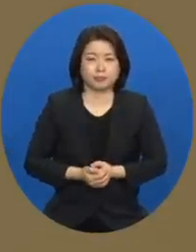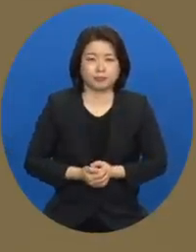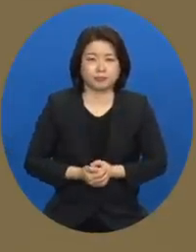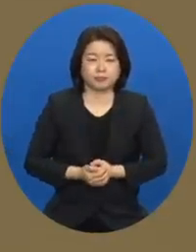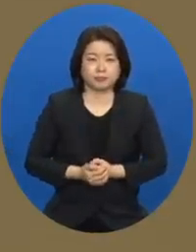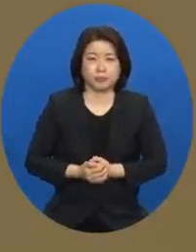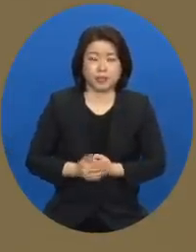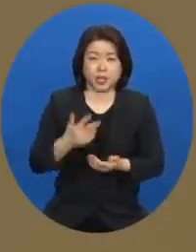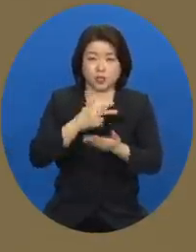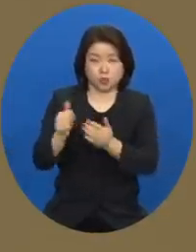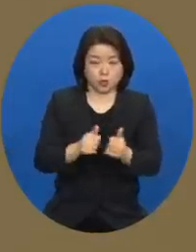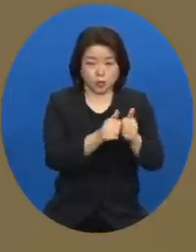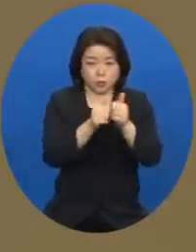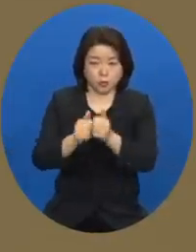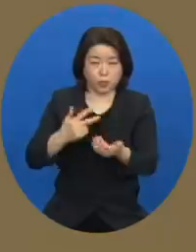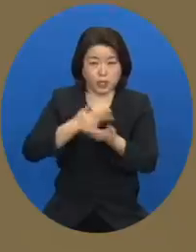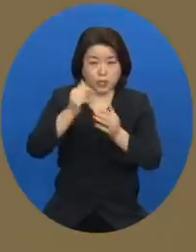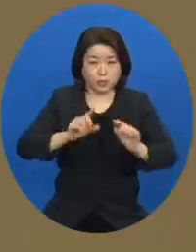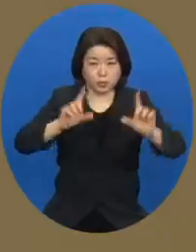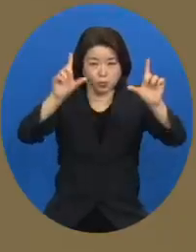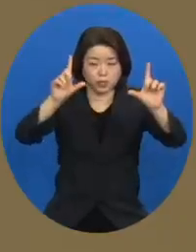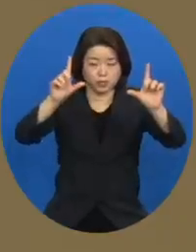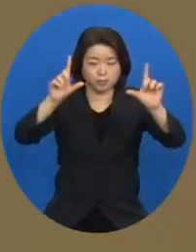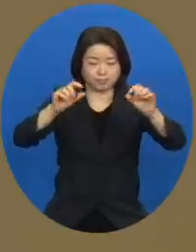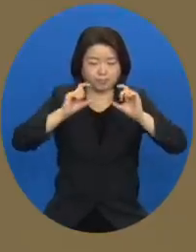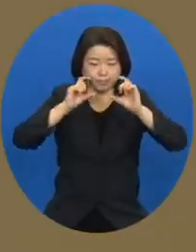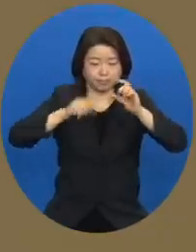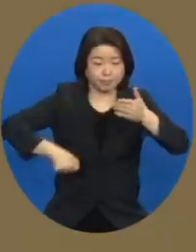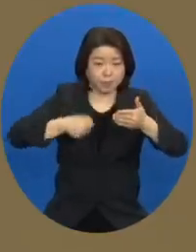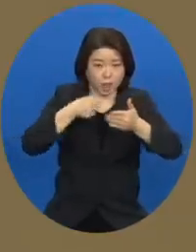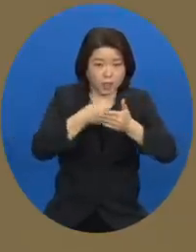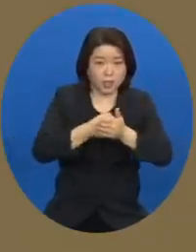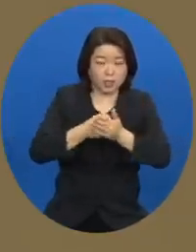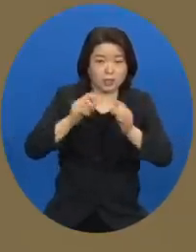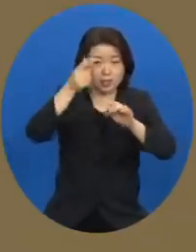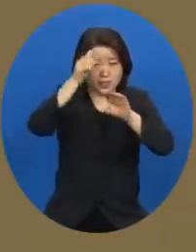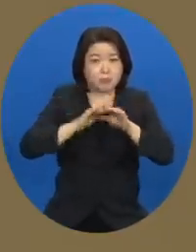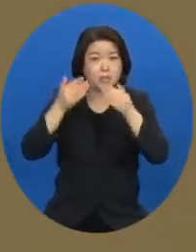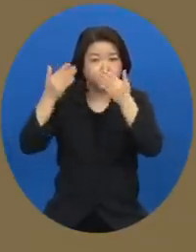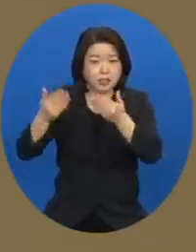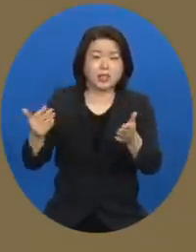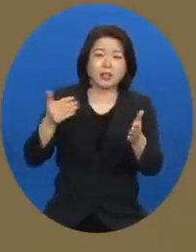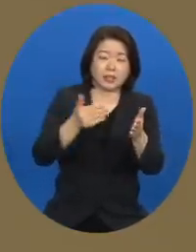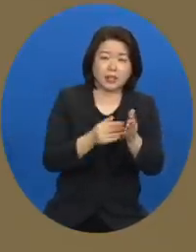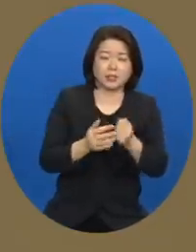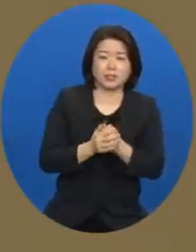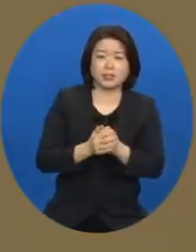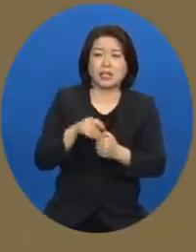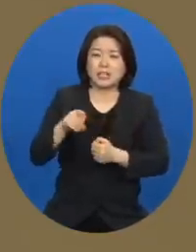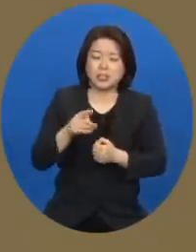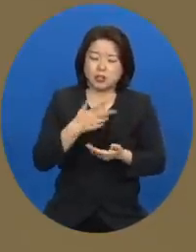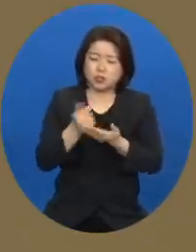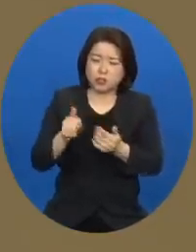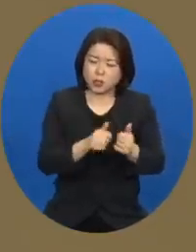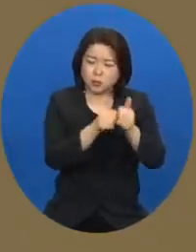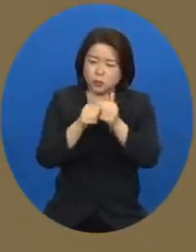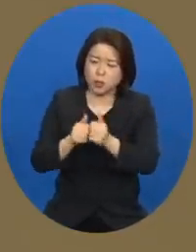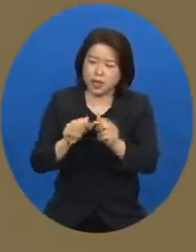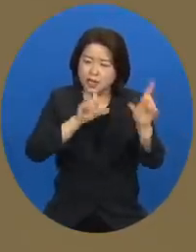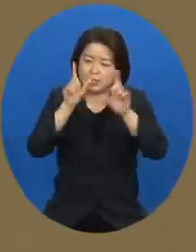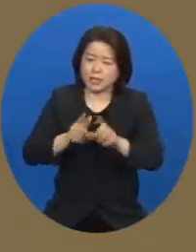With Jesus Day 주일을 지키면서까지 예수님과 동행하는 삶을 살도록 그렇게 강권하는